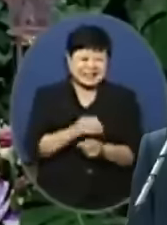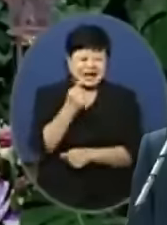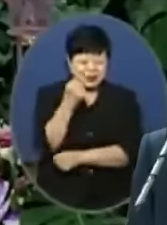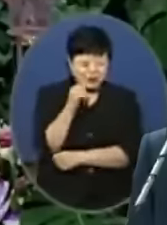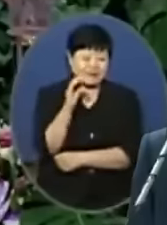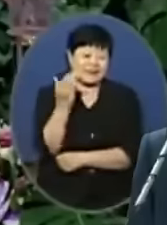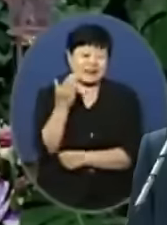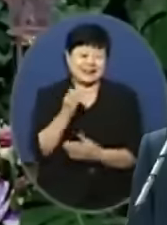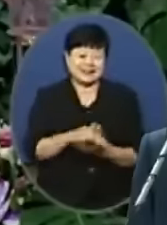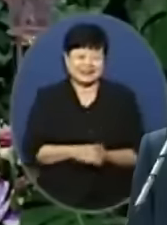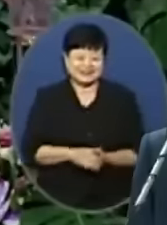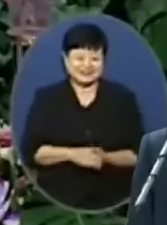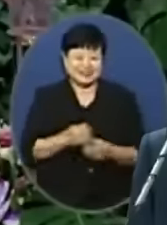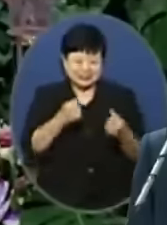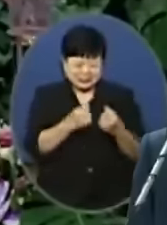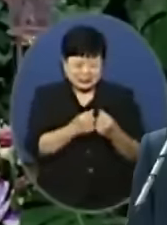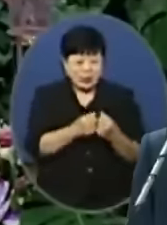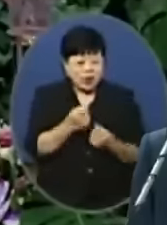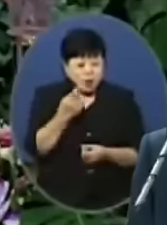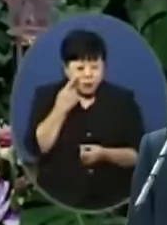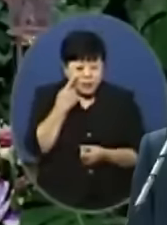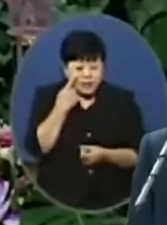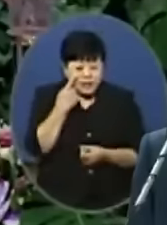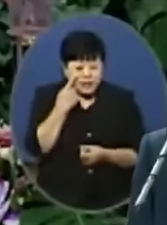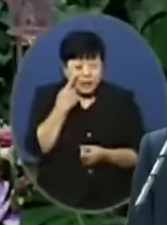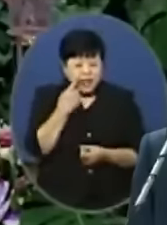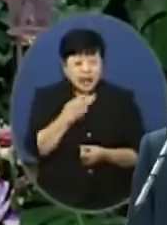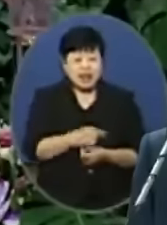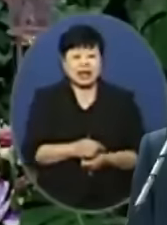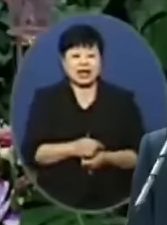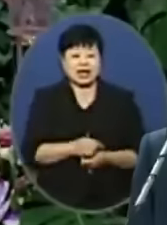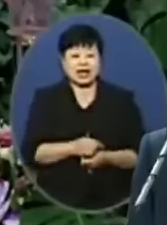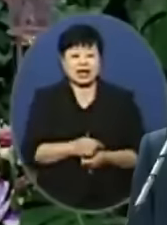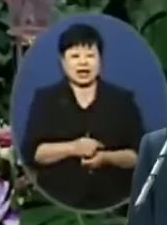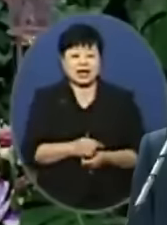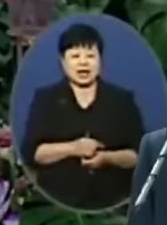것입니다. 싸워보니까 서로 미천이 다 드러나거든요.